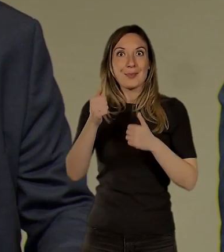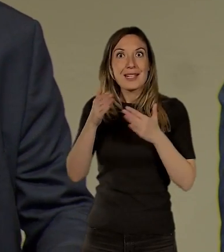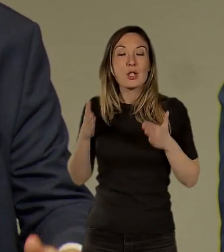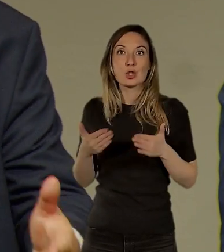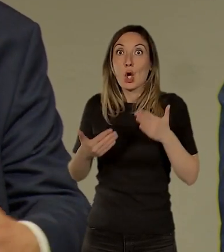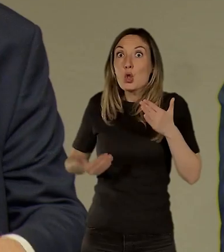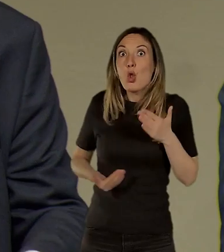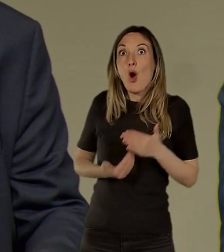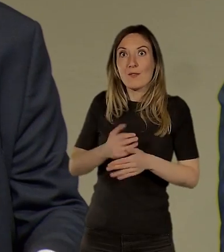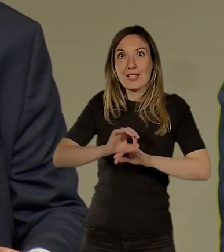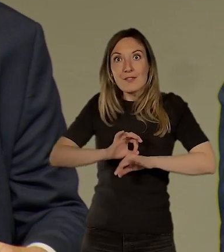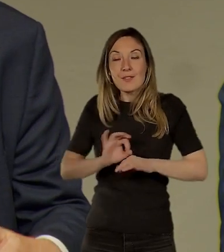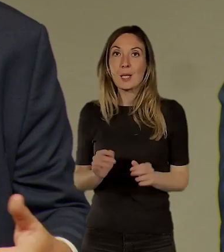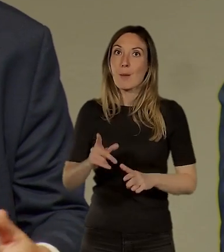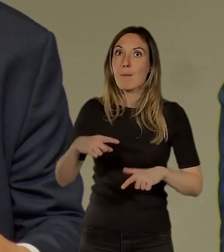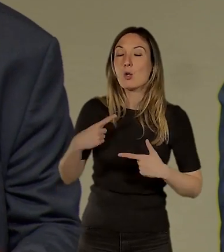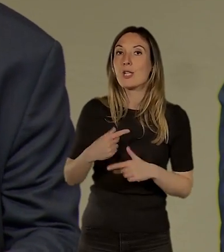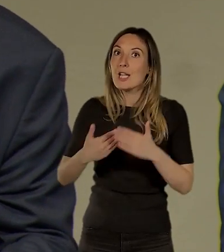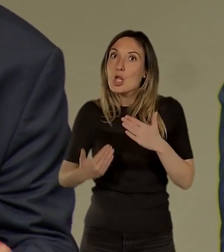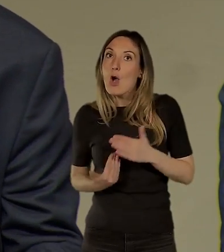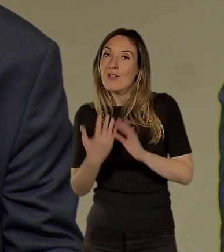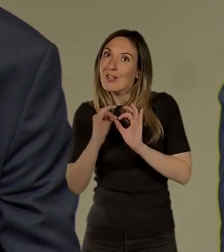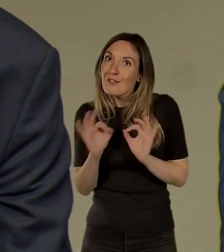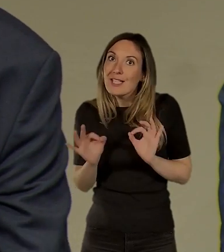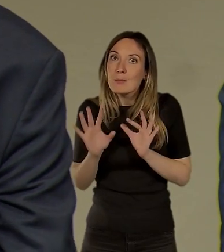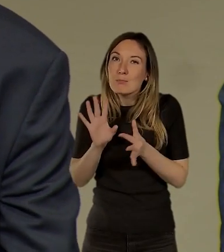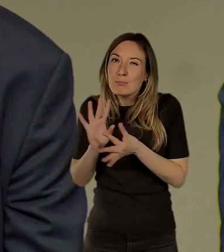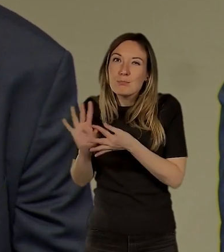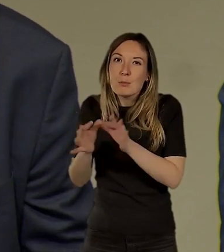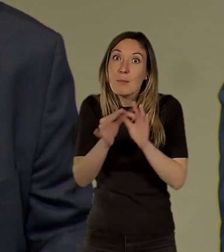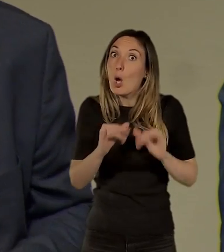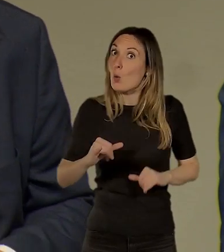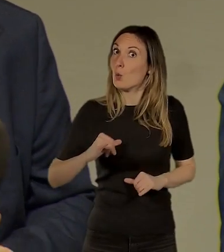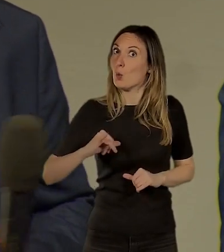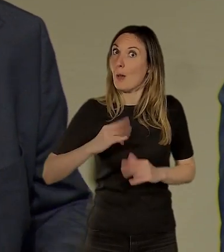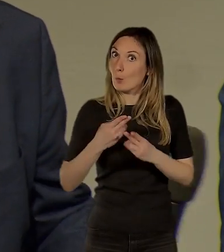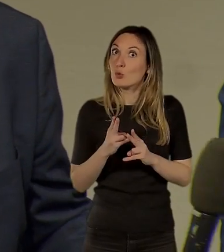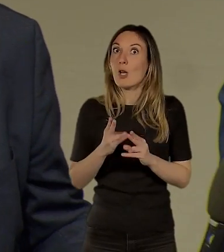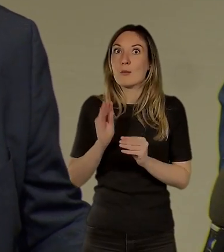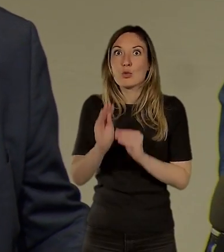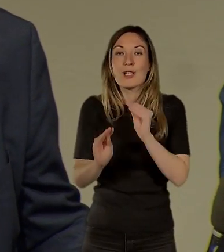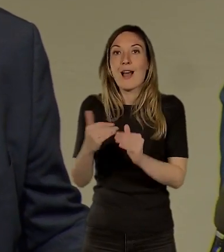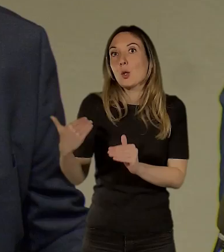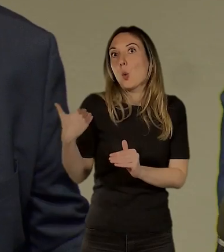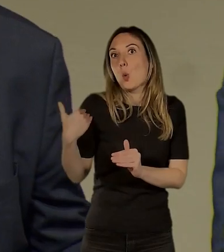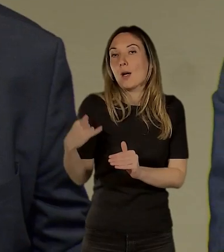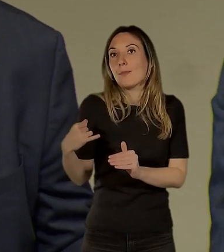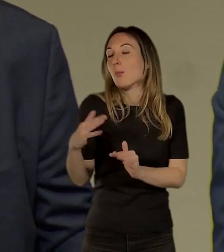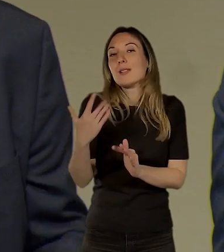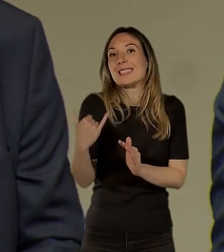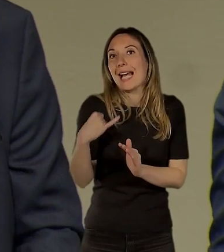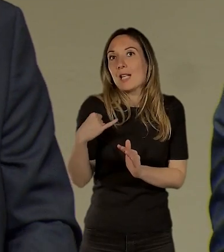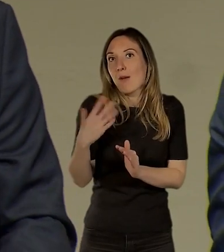horizontu města, nového spojení a že to může vybudovat spoustu jako zajímavých vztahů. Tak děkuji moc za stručnou odpověď